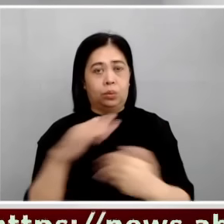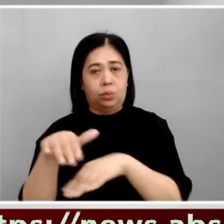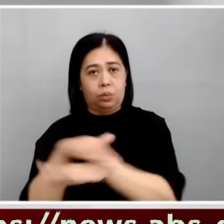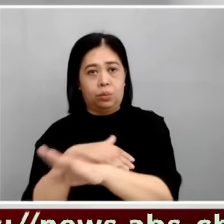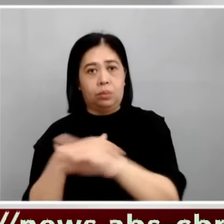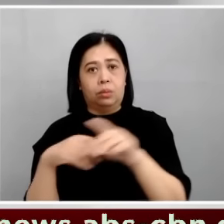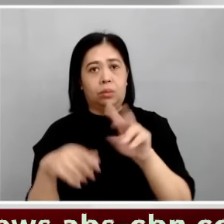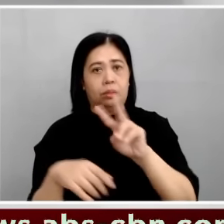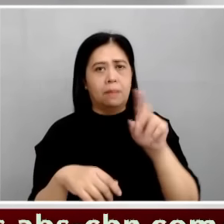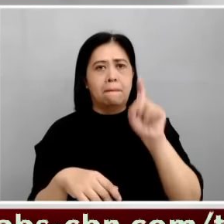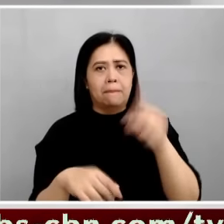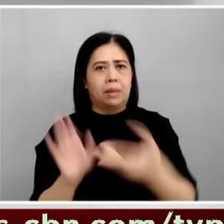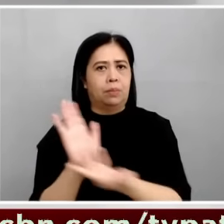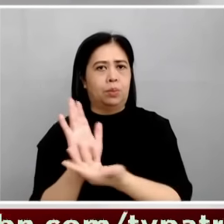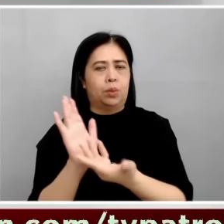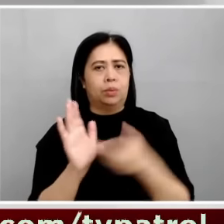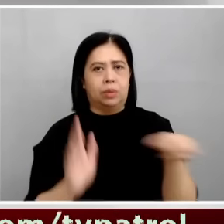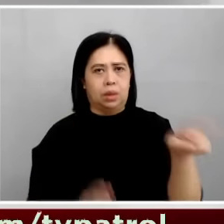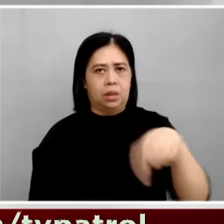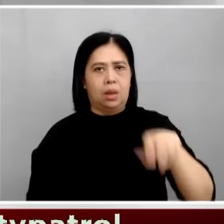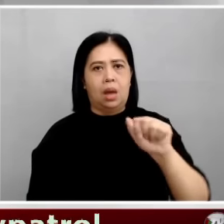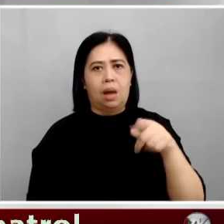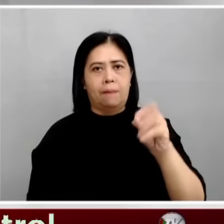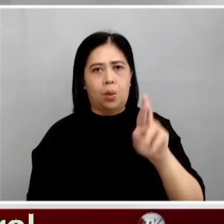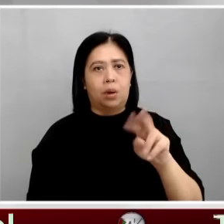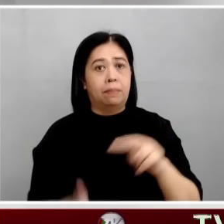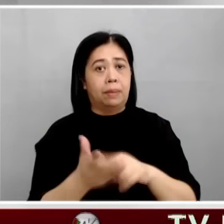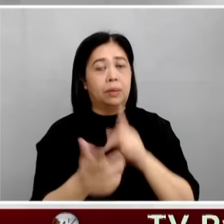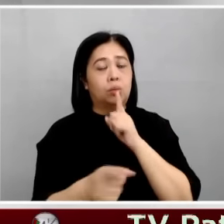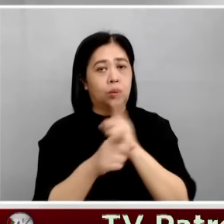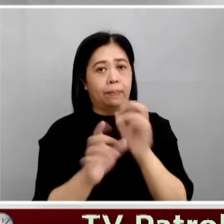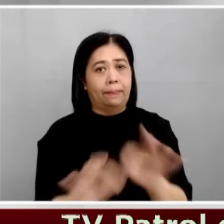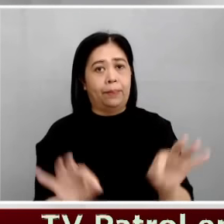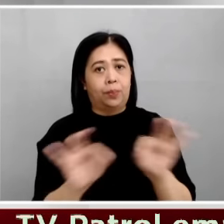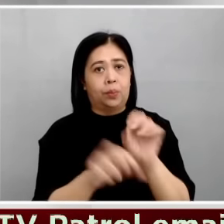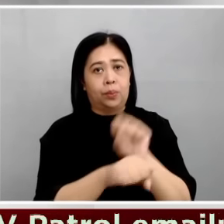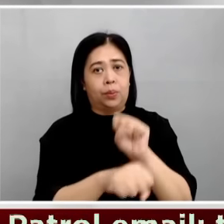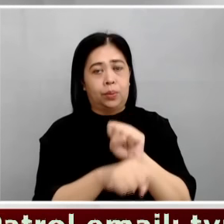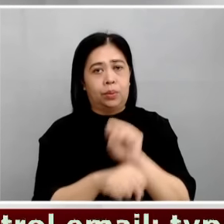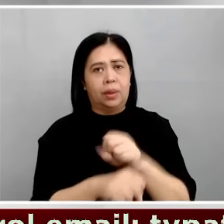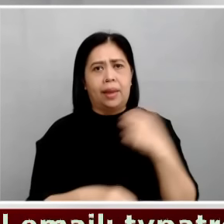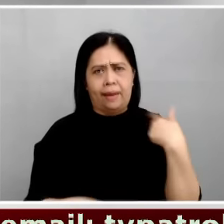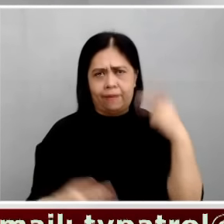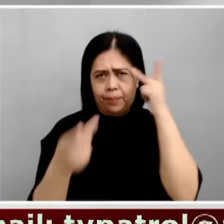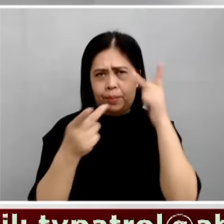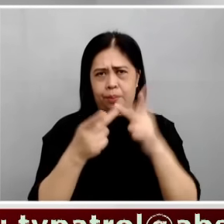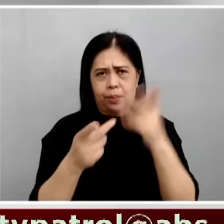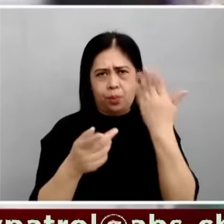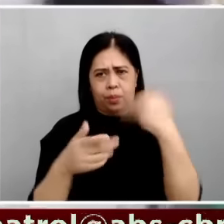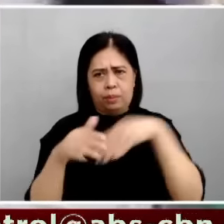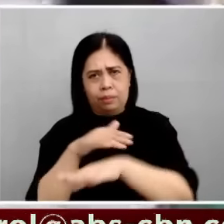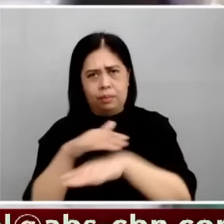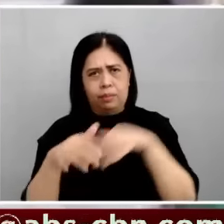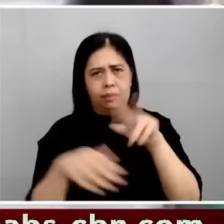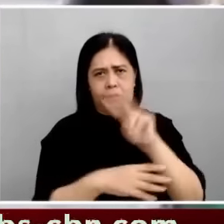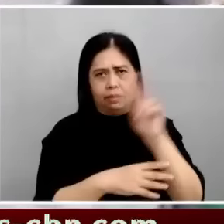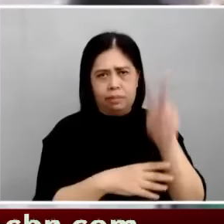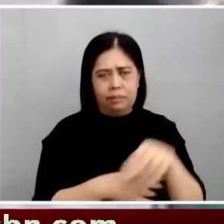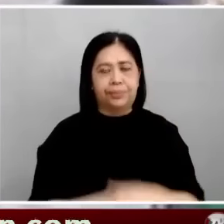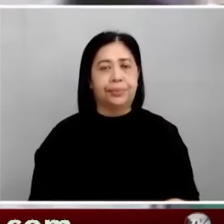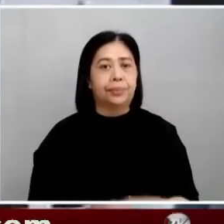mapatunayan nila na APOR sila. Yung ibig sabihin, essential worker sila at may purpose sila kung ba't sila nasa labas ng kanilang mga tahanan.